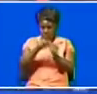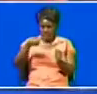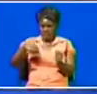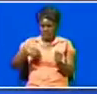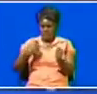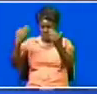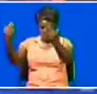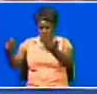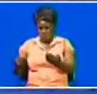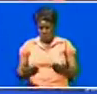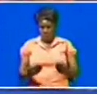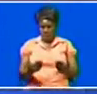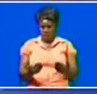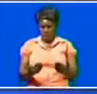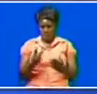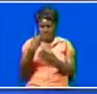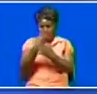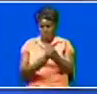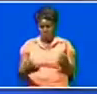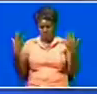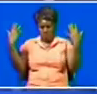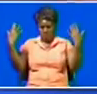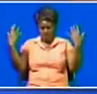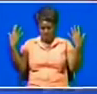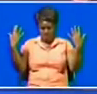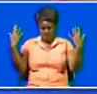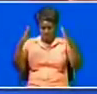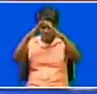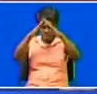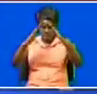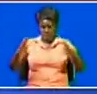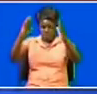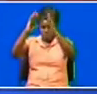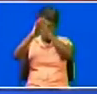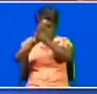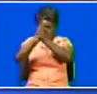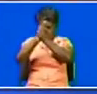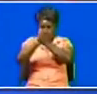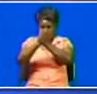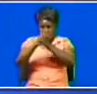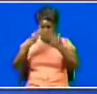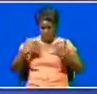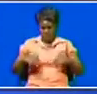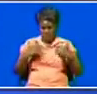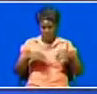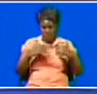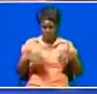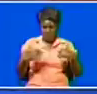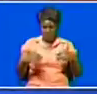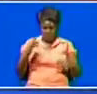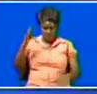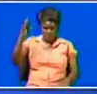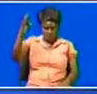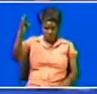Sisi tunakukaribisha kwa mikono yote. Na hii nyumba ya Jubilee na mchezo ya mpira tunaenda kucheza